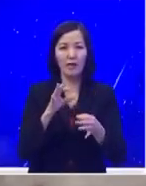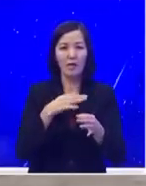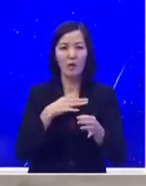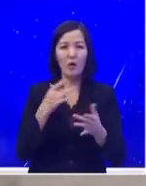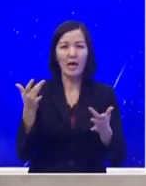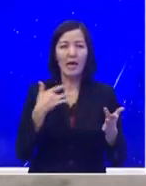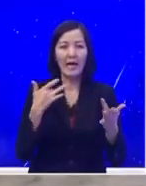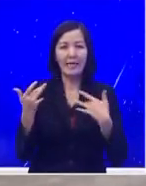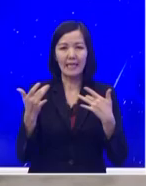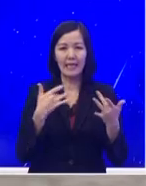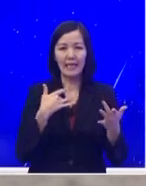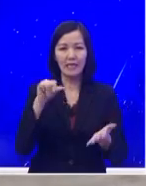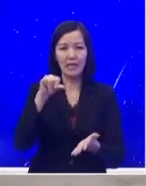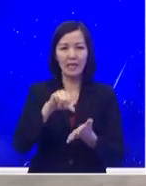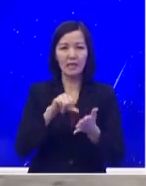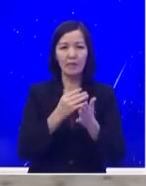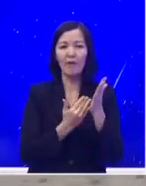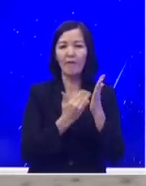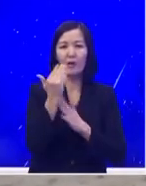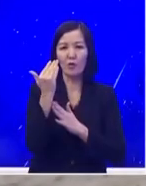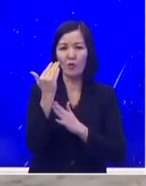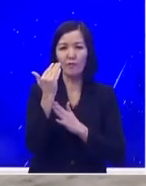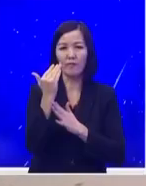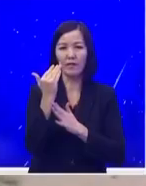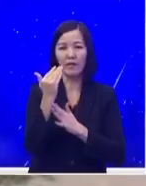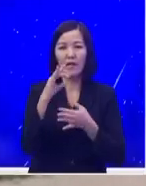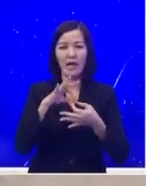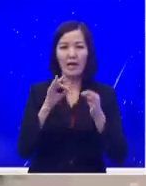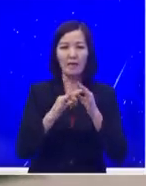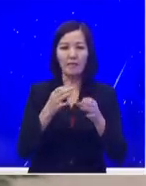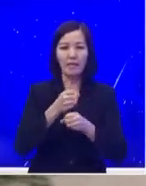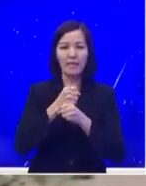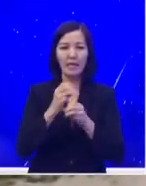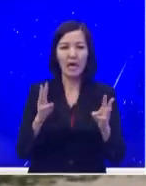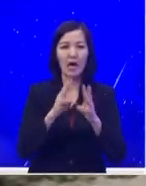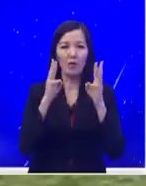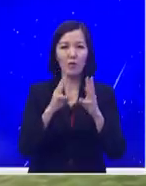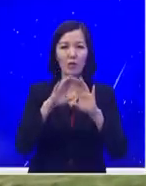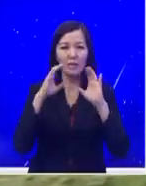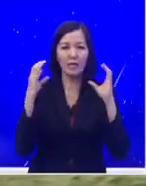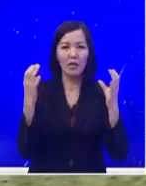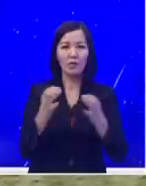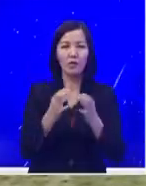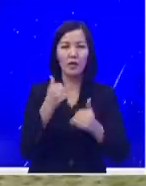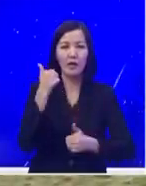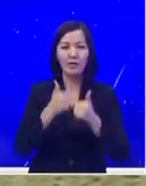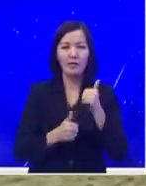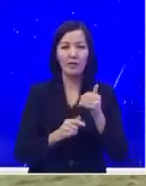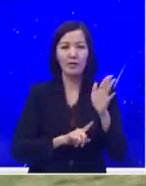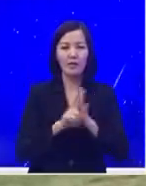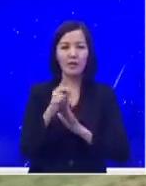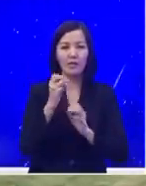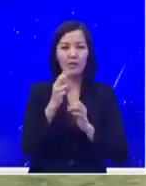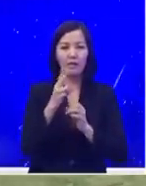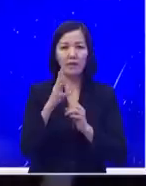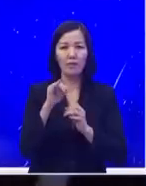Ксанти Игнатию исполнила роль верховной жрицы и вынесла Олимпийский огонь на стадион. Эстафета продлится с 12 марта